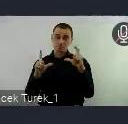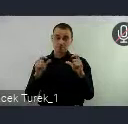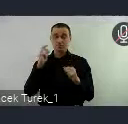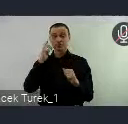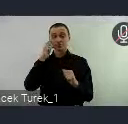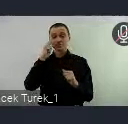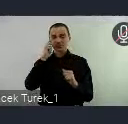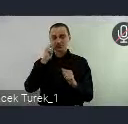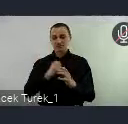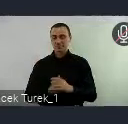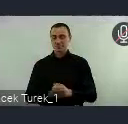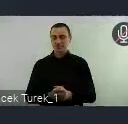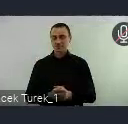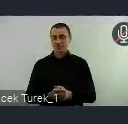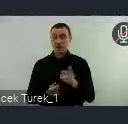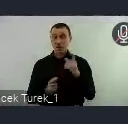naprawdę